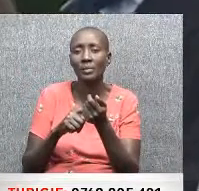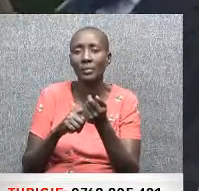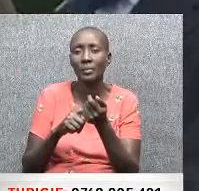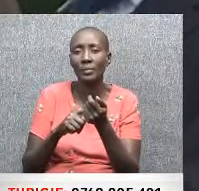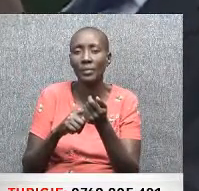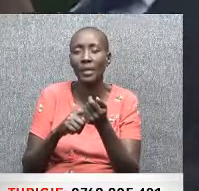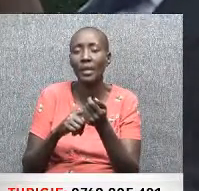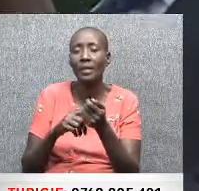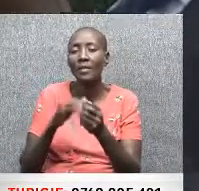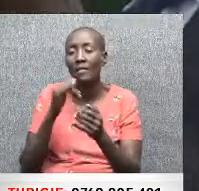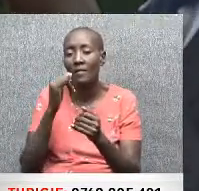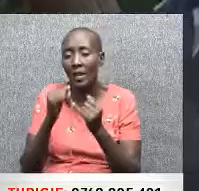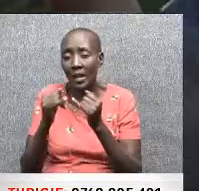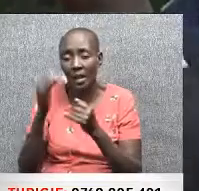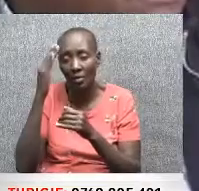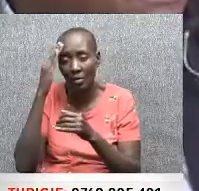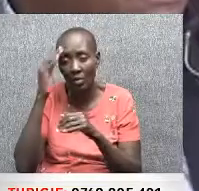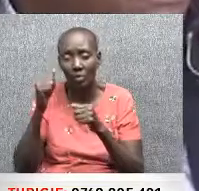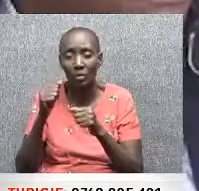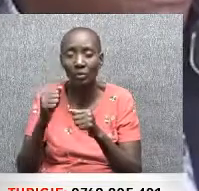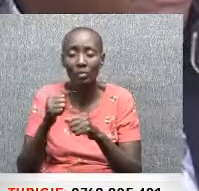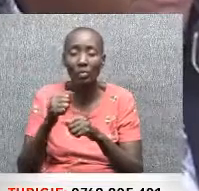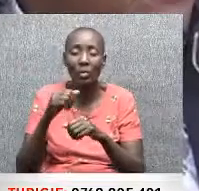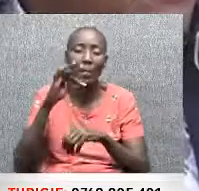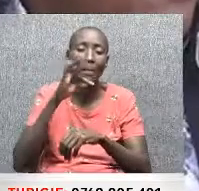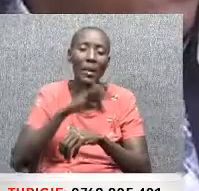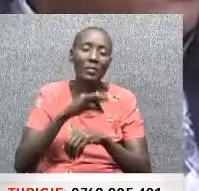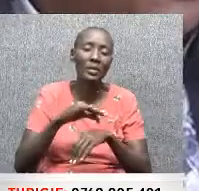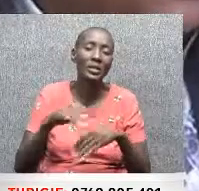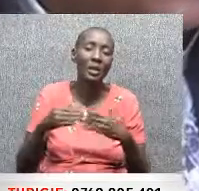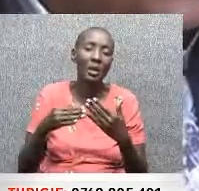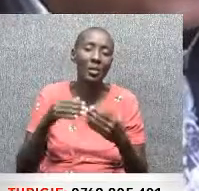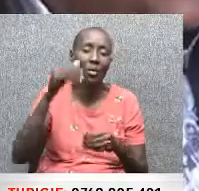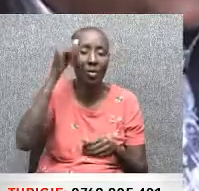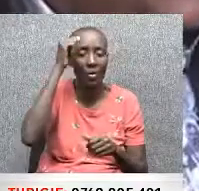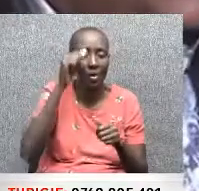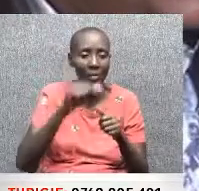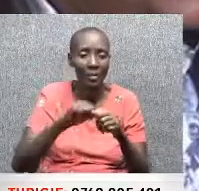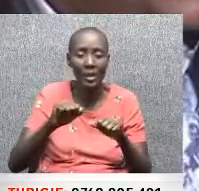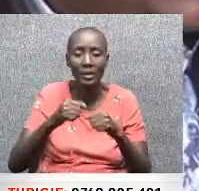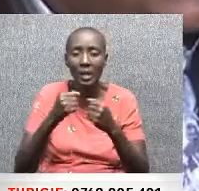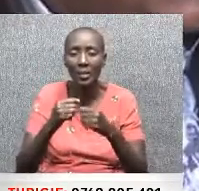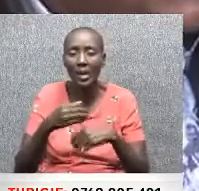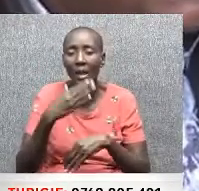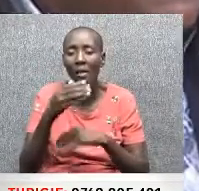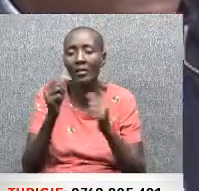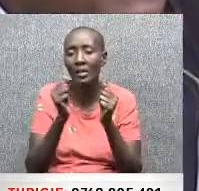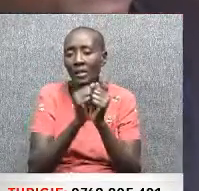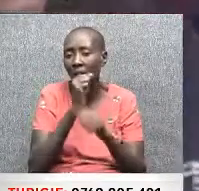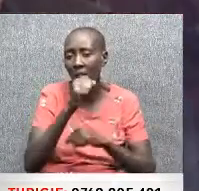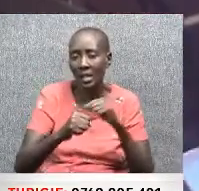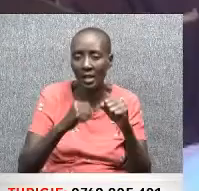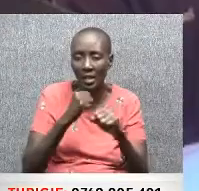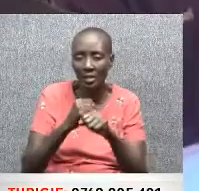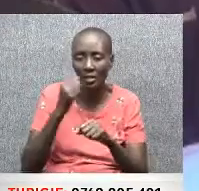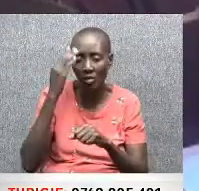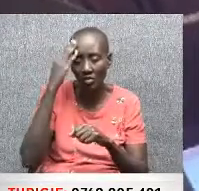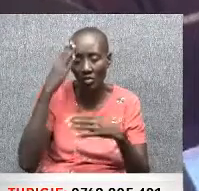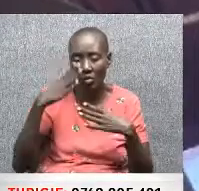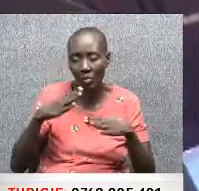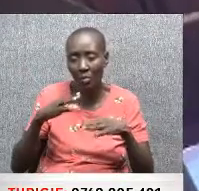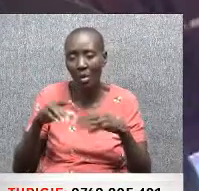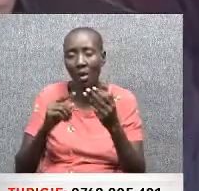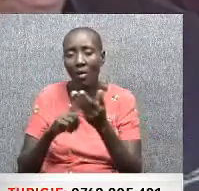the resources that we come back there. Ikumbukwe sensa ufanyika nchini kila baada ya miaka 10 kutambua idadi ya watu ili